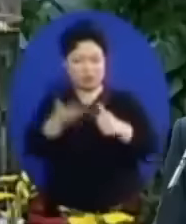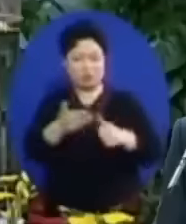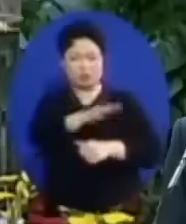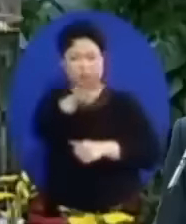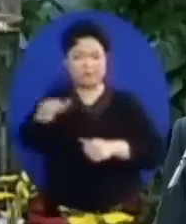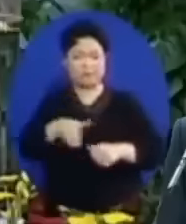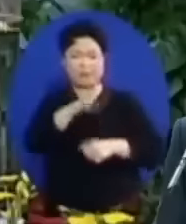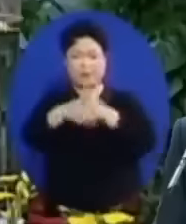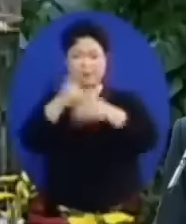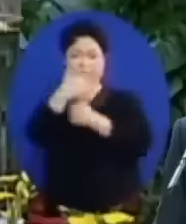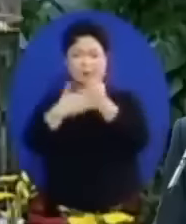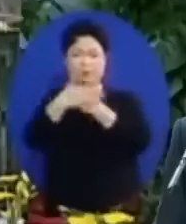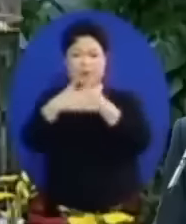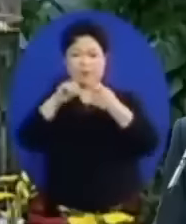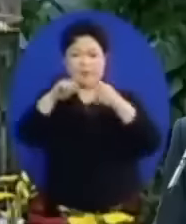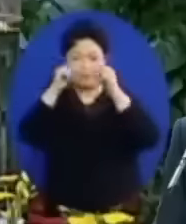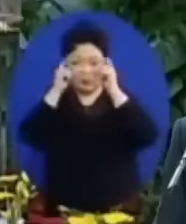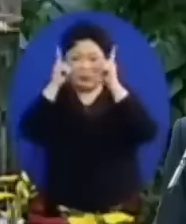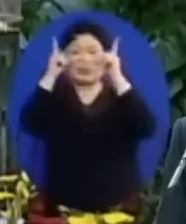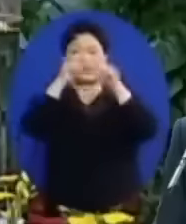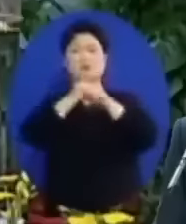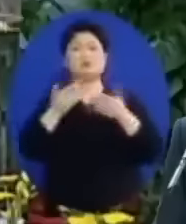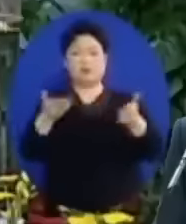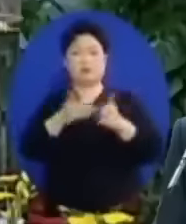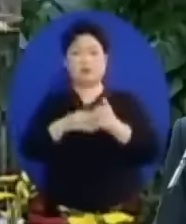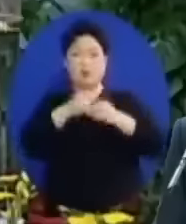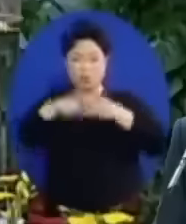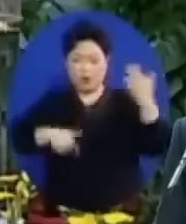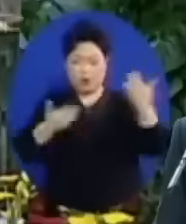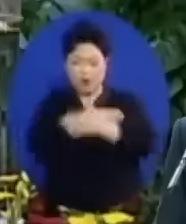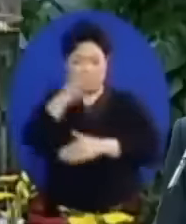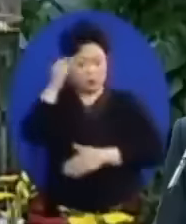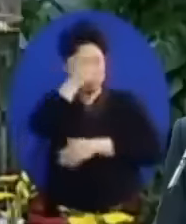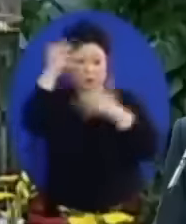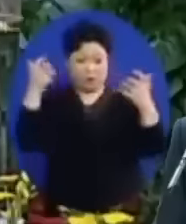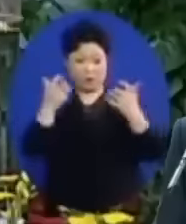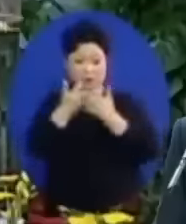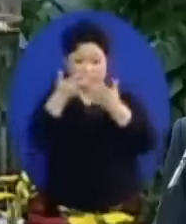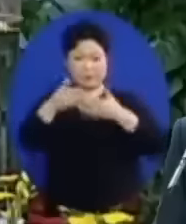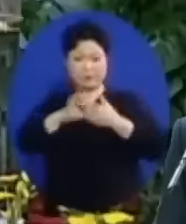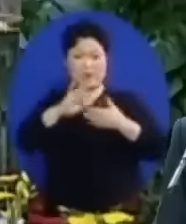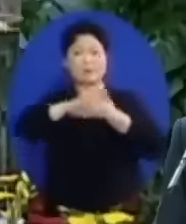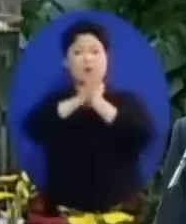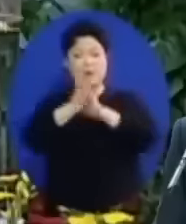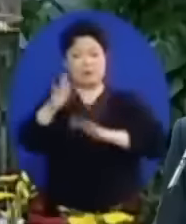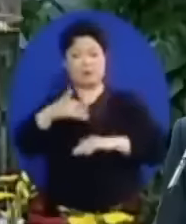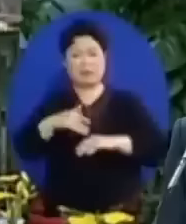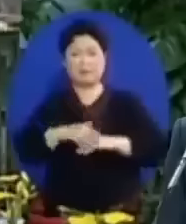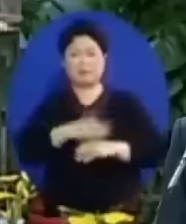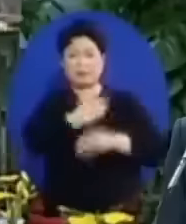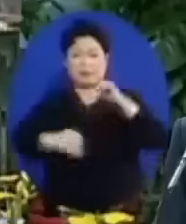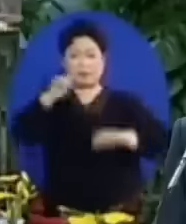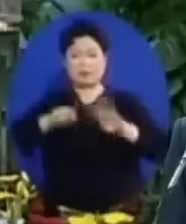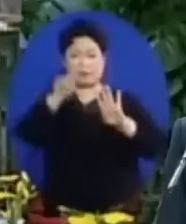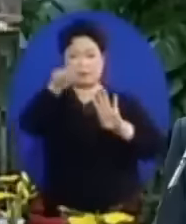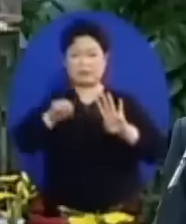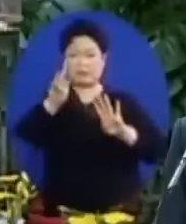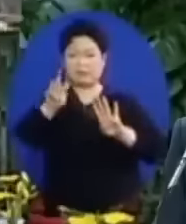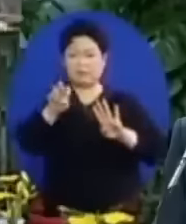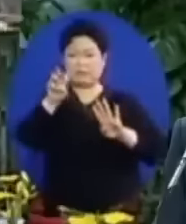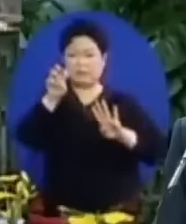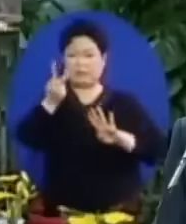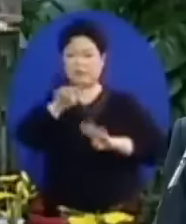우리에게 이 하나님의 은총을 깨닫게 해주는 것입니다. 회개하고 성령을 받으면 변화가 다가오는 것입니다. 사도행전 4장